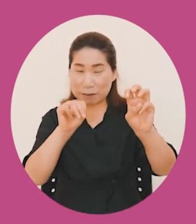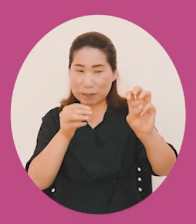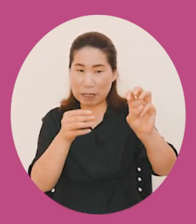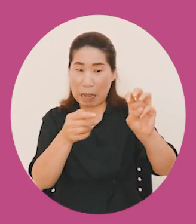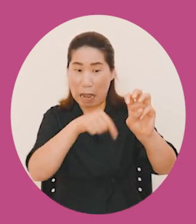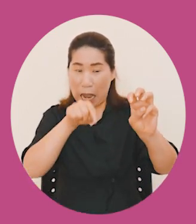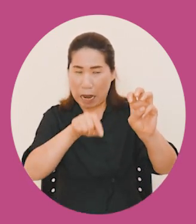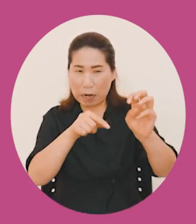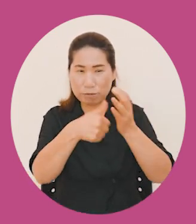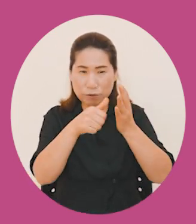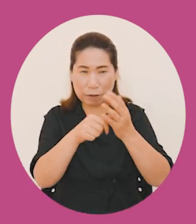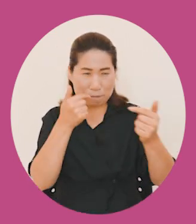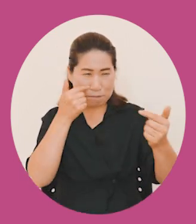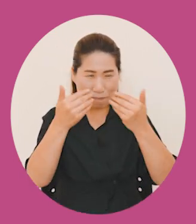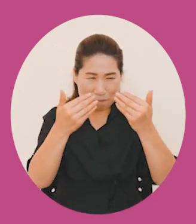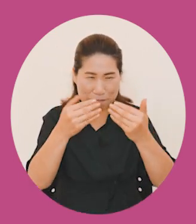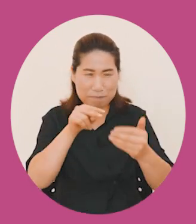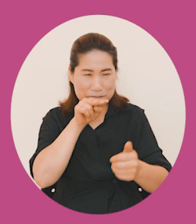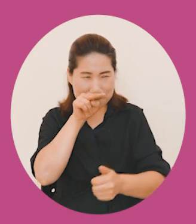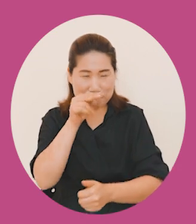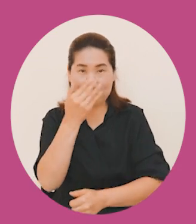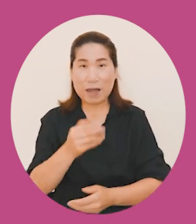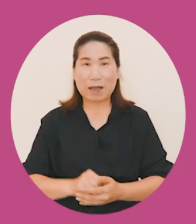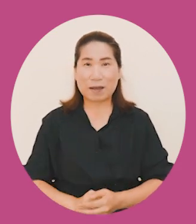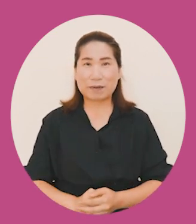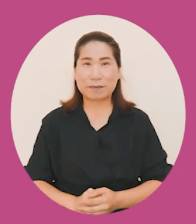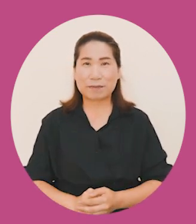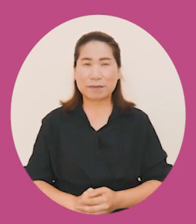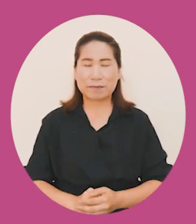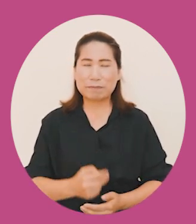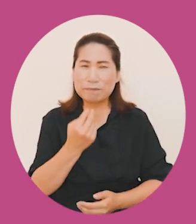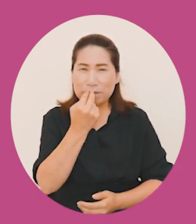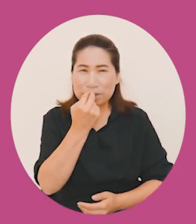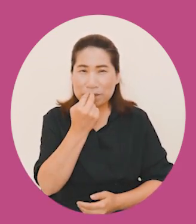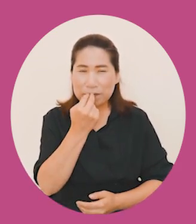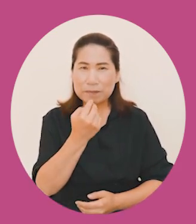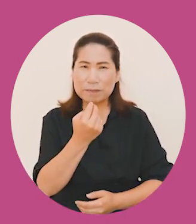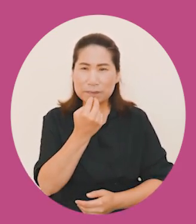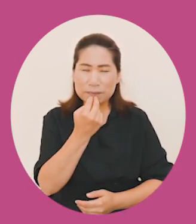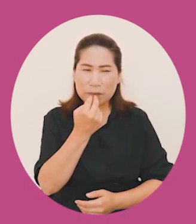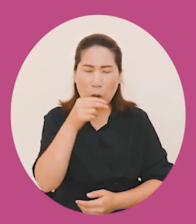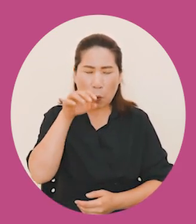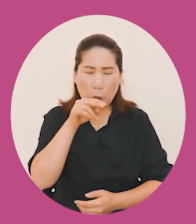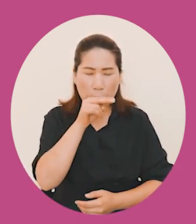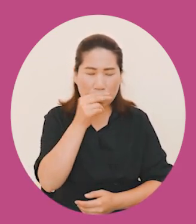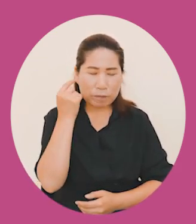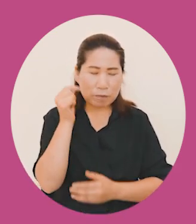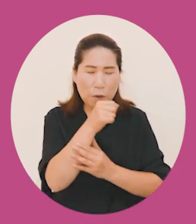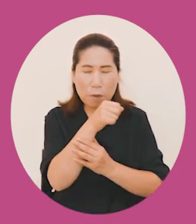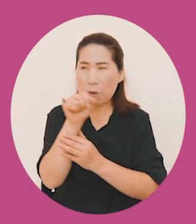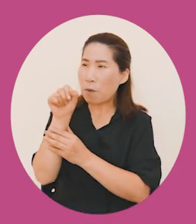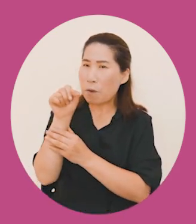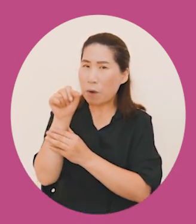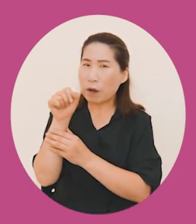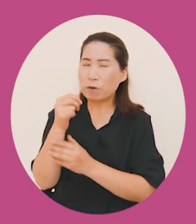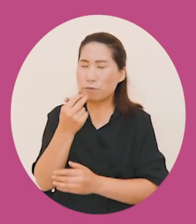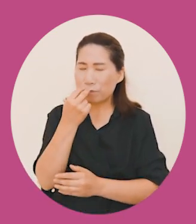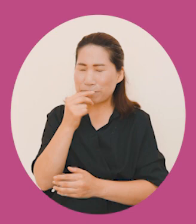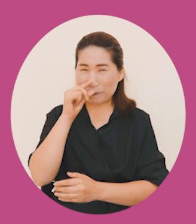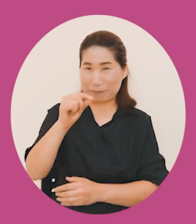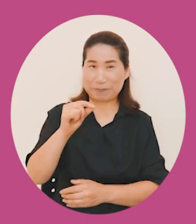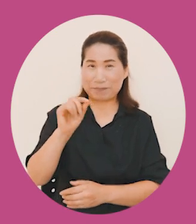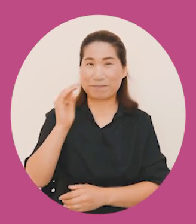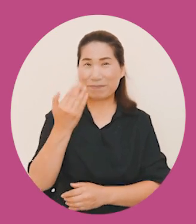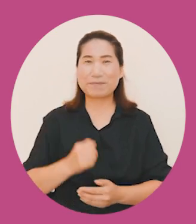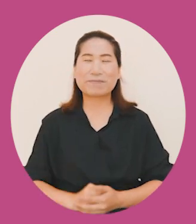있는 물체는 비교적 뚜렷하게 볼 수 있습니다. 후각. 냄새가 나는 쪽으로 고개를 돌릴 만큼 후각이